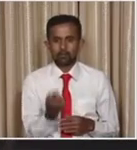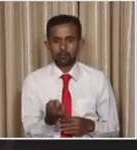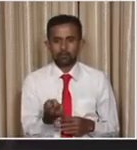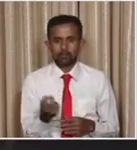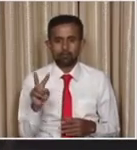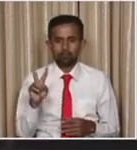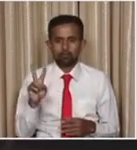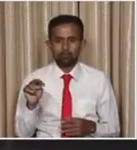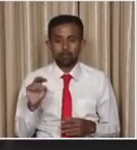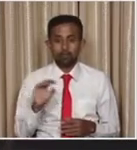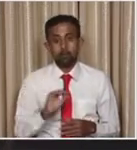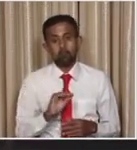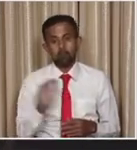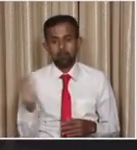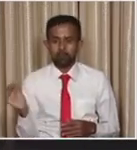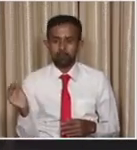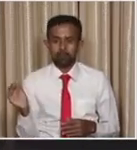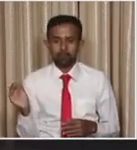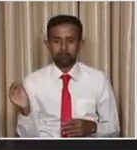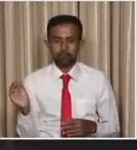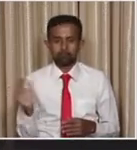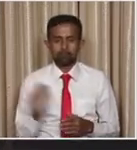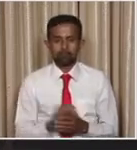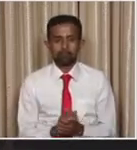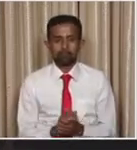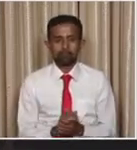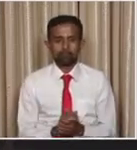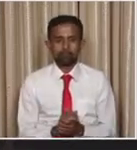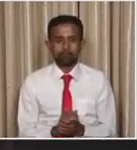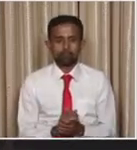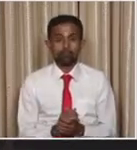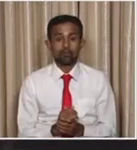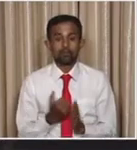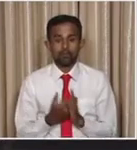2020න් පස්සේ යුගයේ. ගරු සභාපතිතුමනි